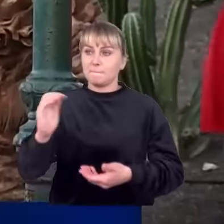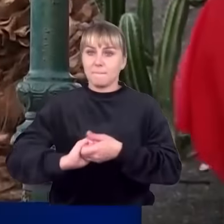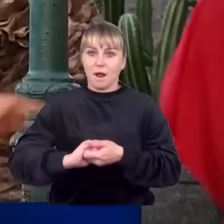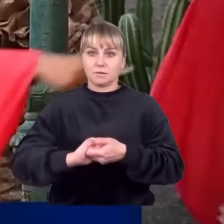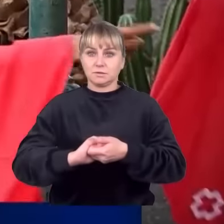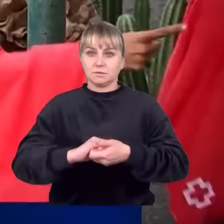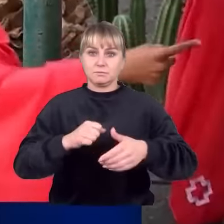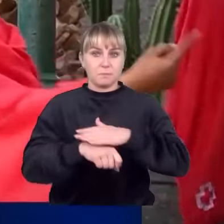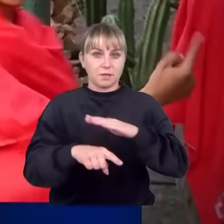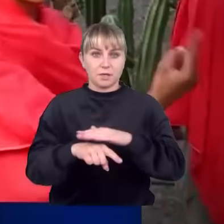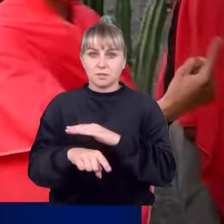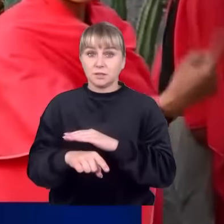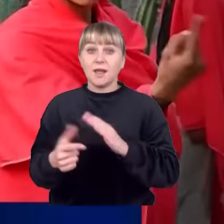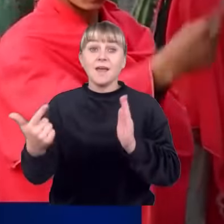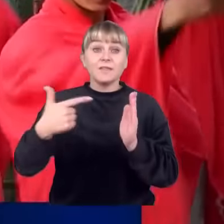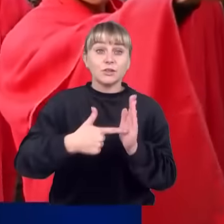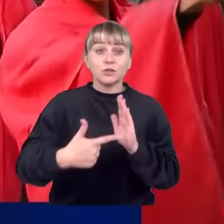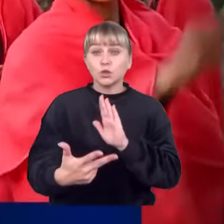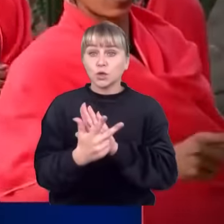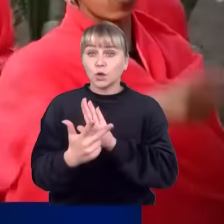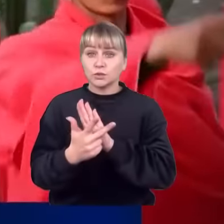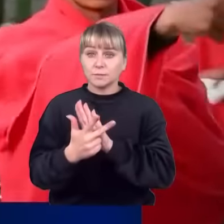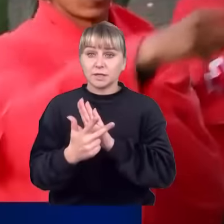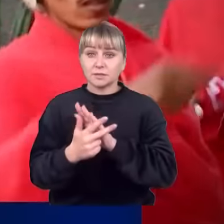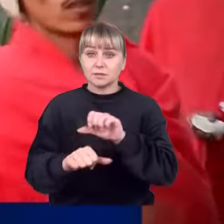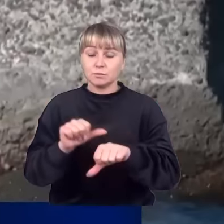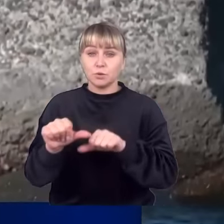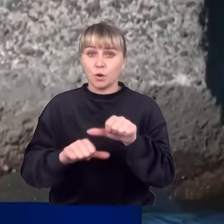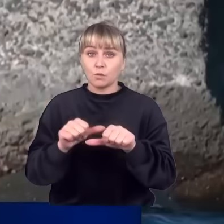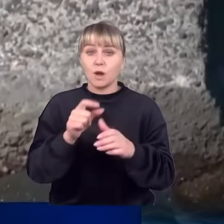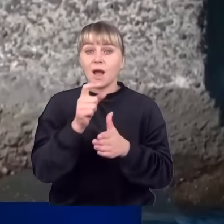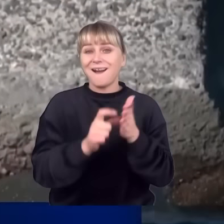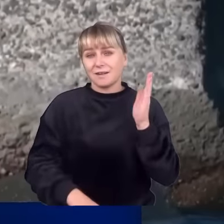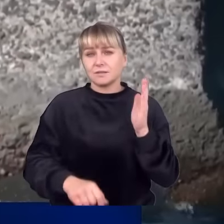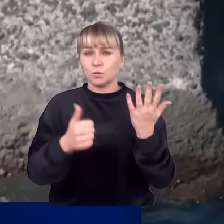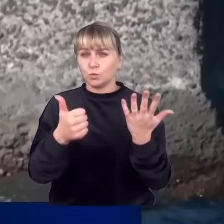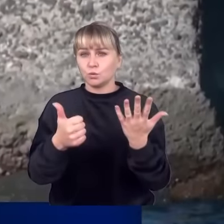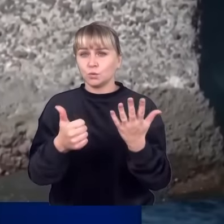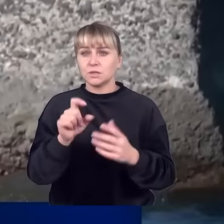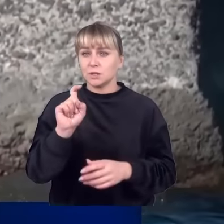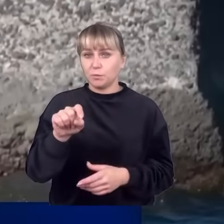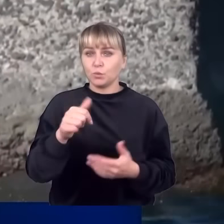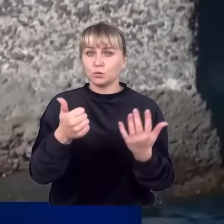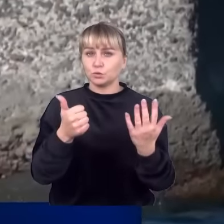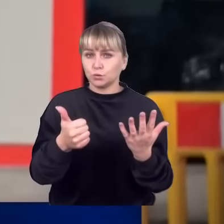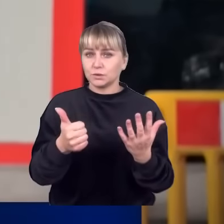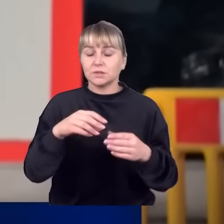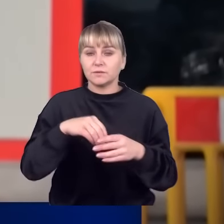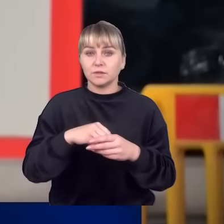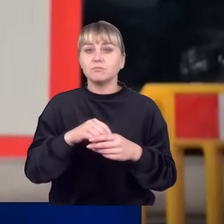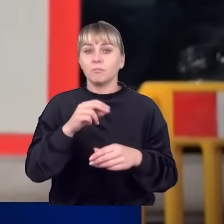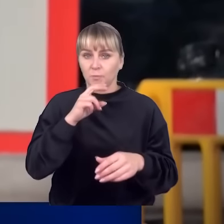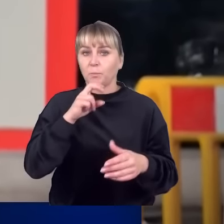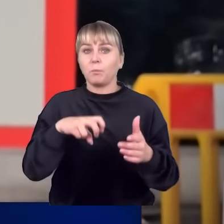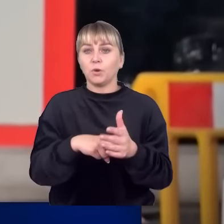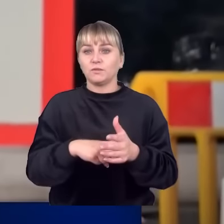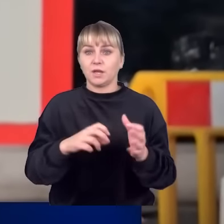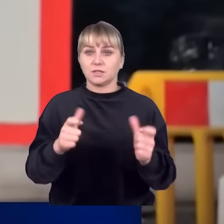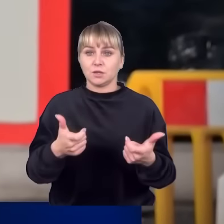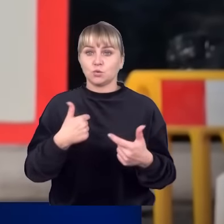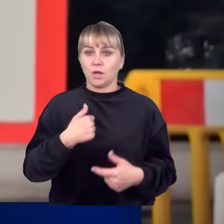I w 2018 roku artykuł 6 czy punkt 6 konkluzji potwierdza to, co teraz